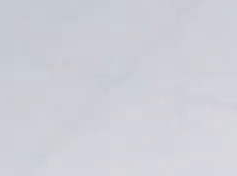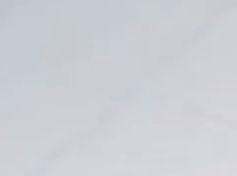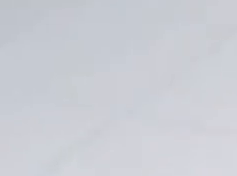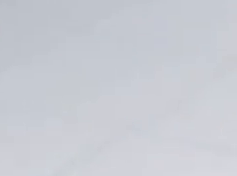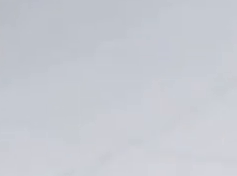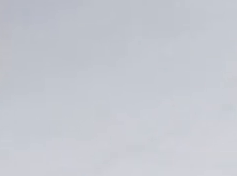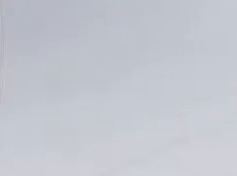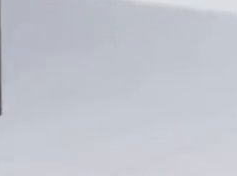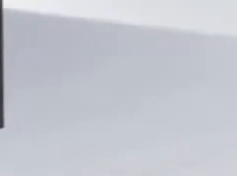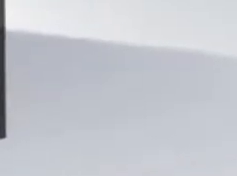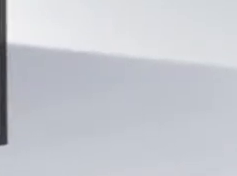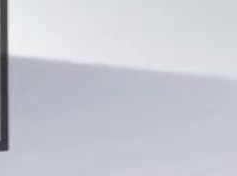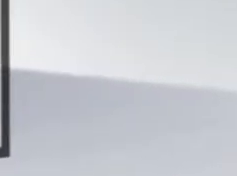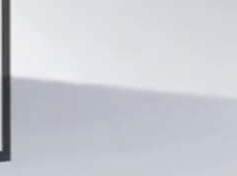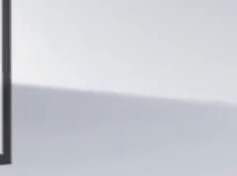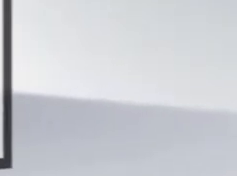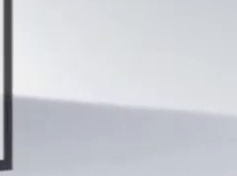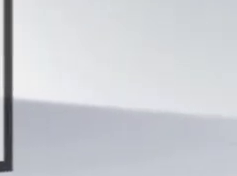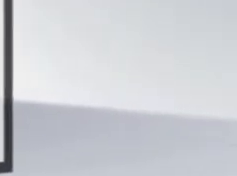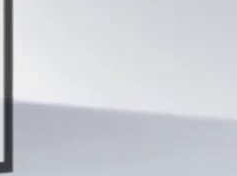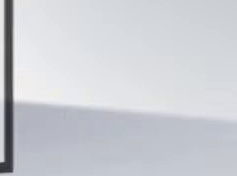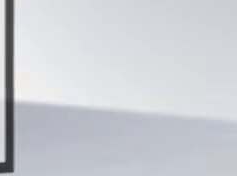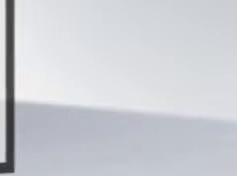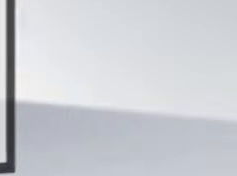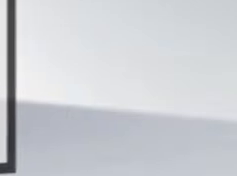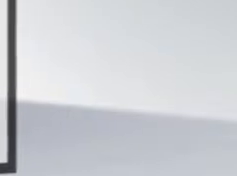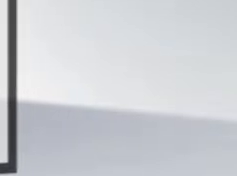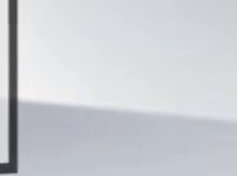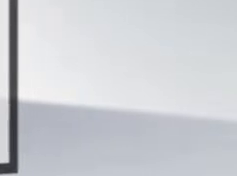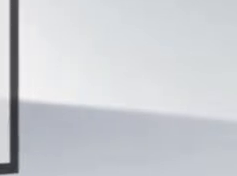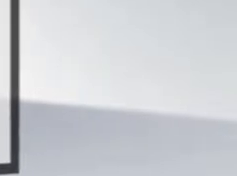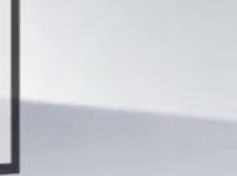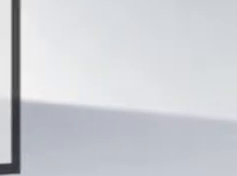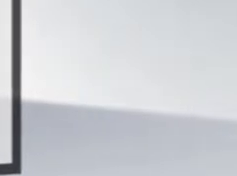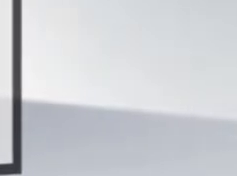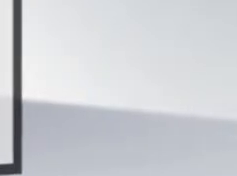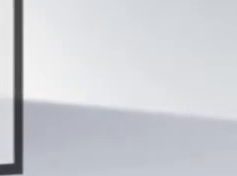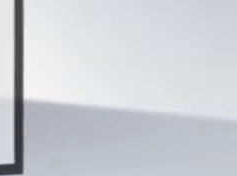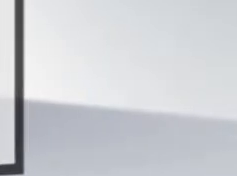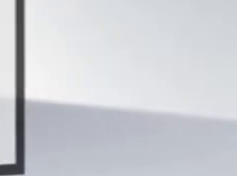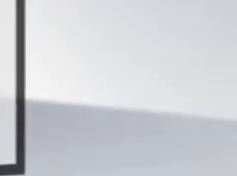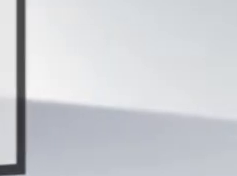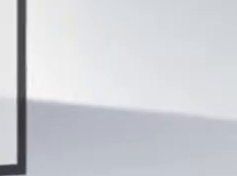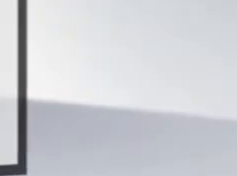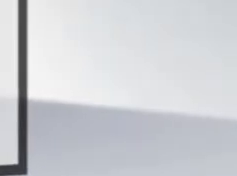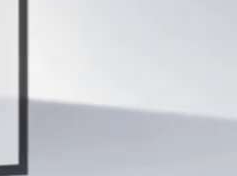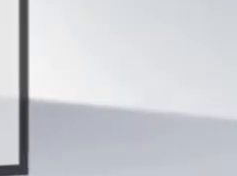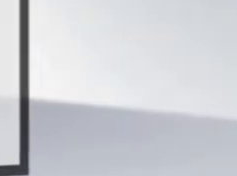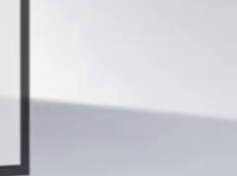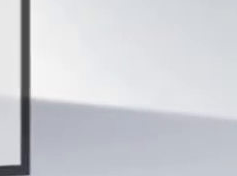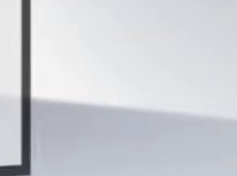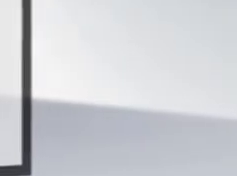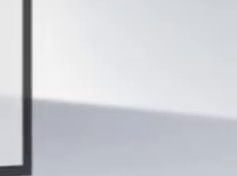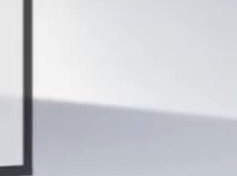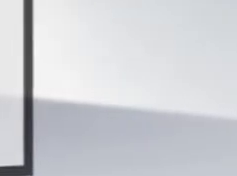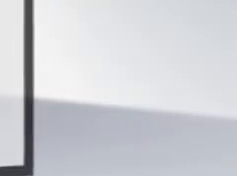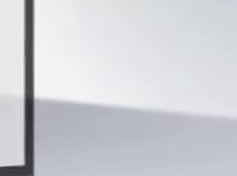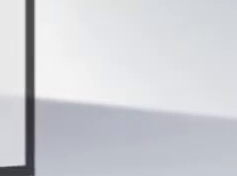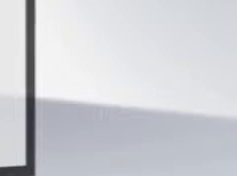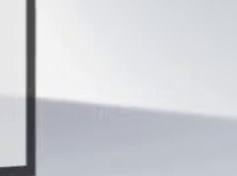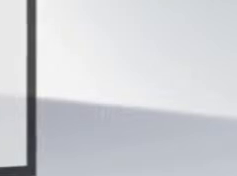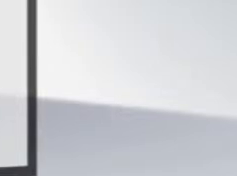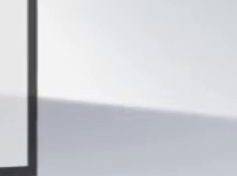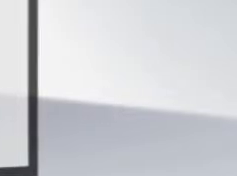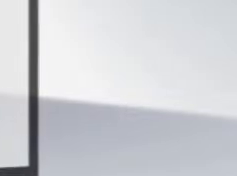Aidha, mwanamume mmoja kati ya watano amenyanyaswa kimapenzi kabla ya kufikia umri wa miaka 18. 41%